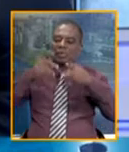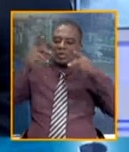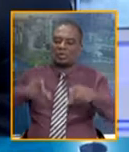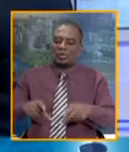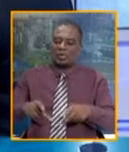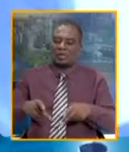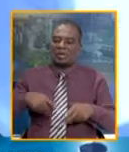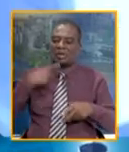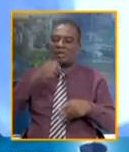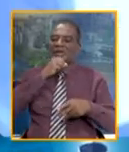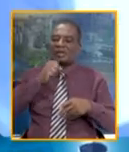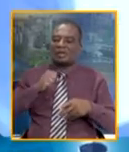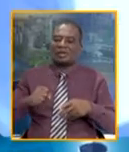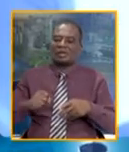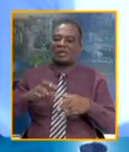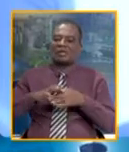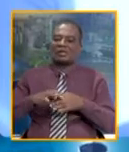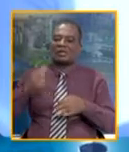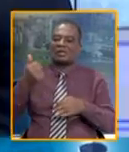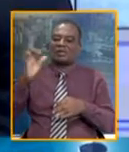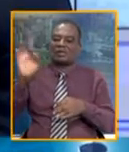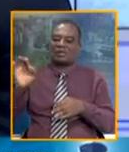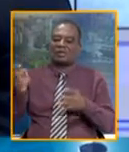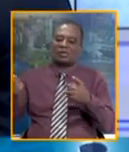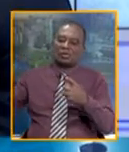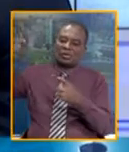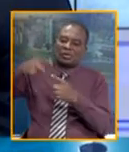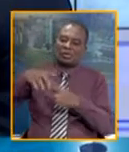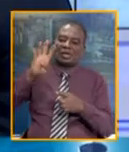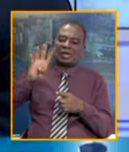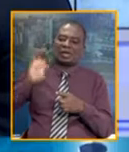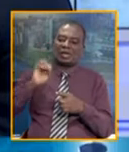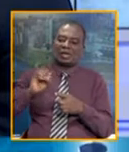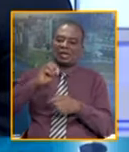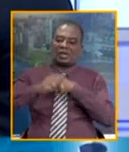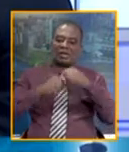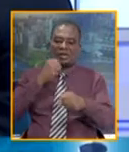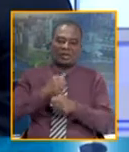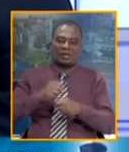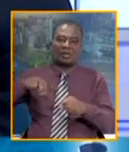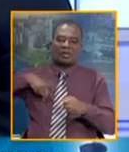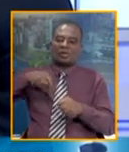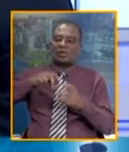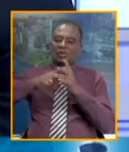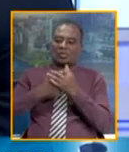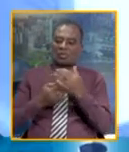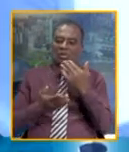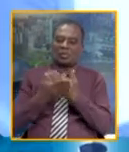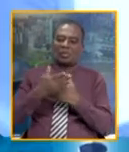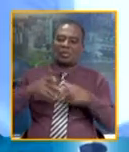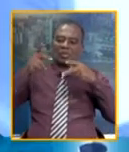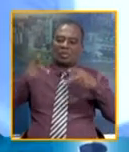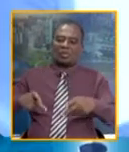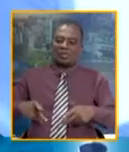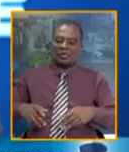ans, de sorte qu'on puisse couvrir l'ensemble de la population. Nous commençons par le personnel de santé et les forces de défense et sécurité et